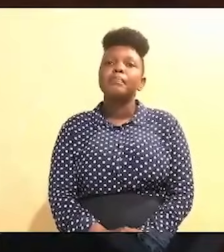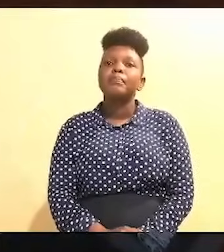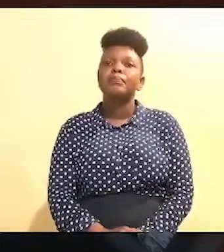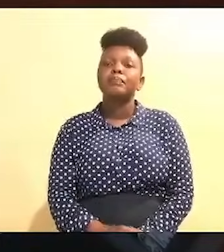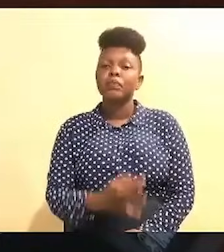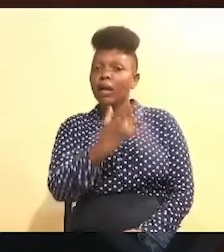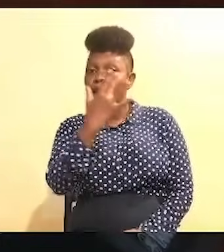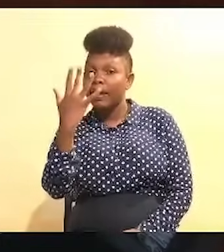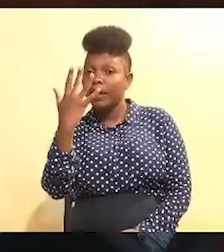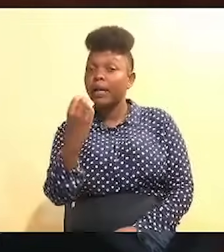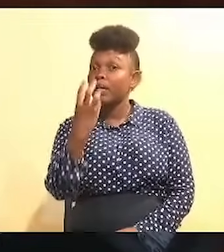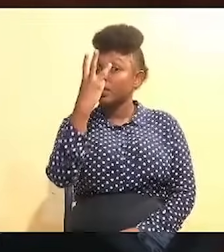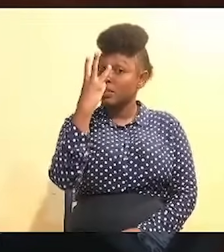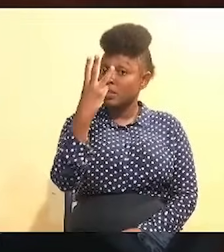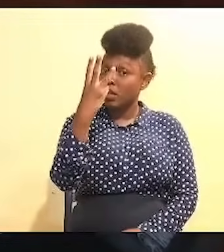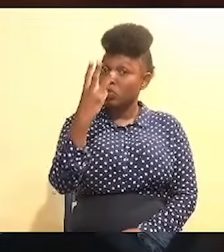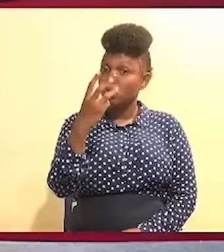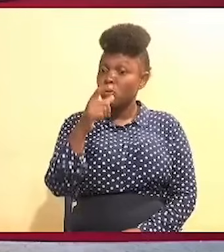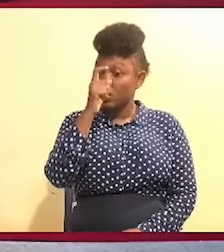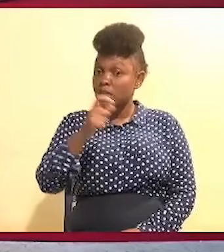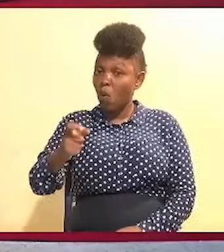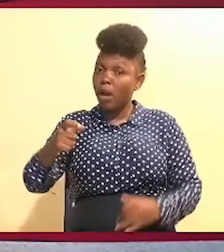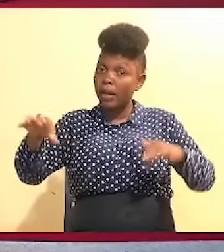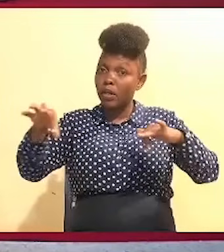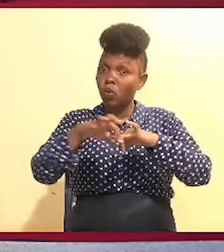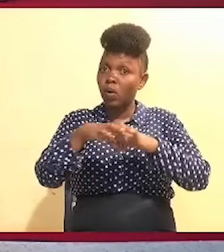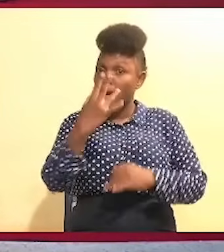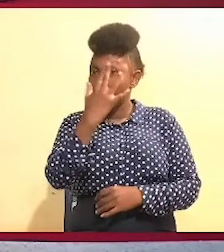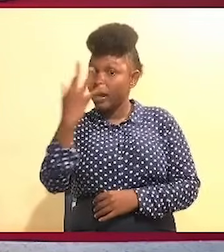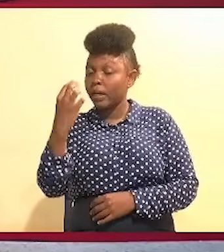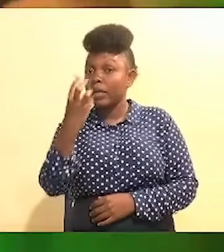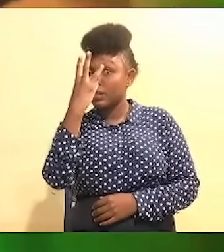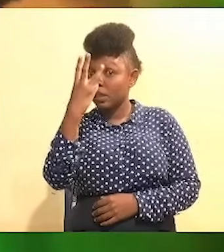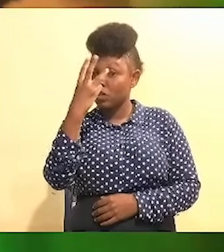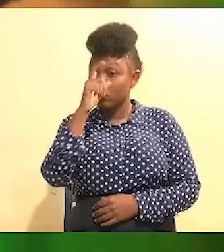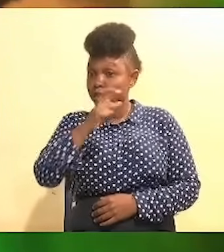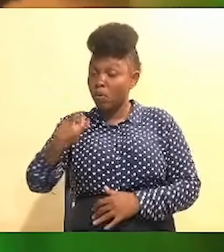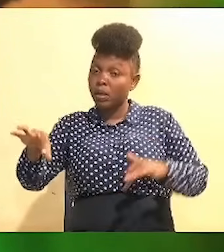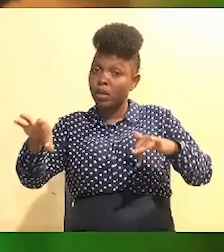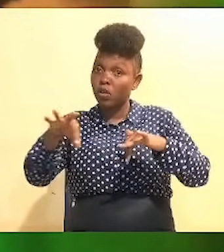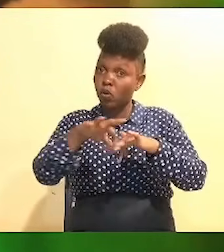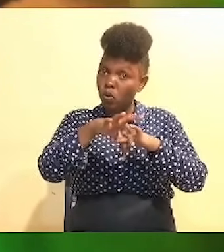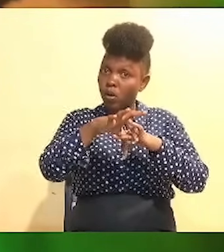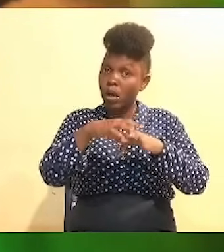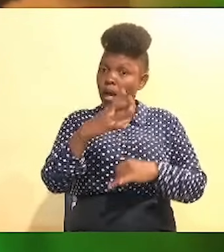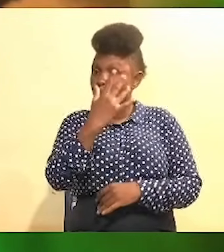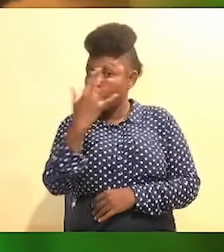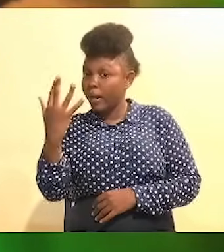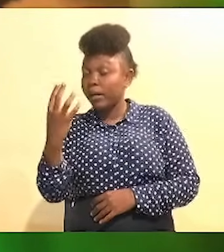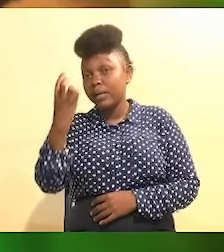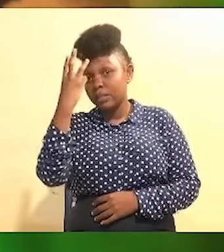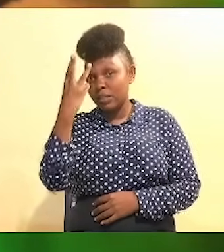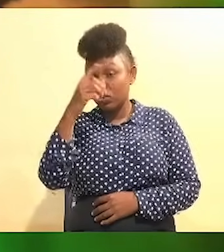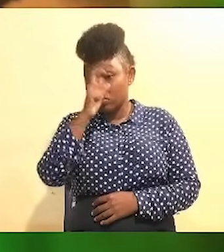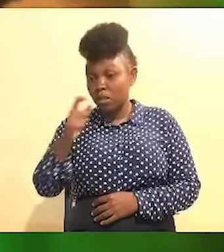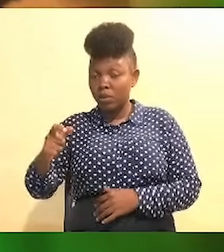Aina tatu za wanandoa. Aina tatu za wanandoa. Aina tatu